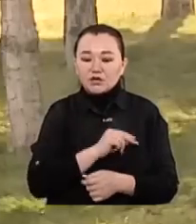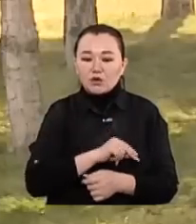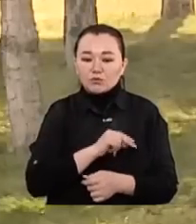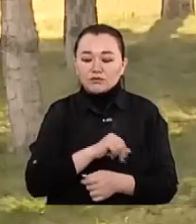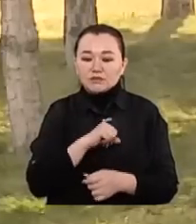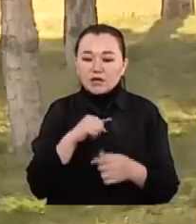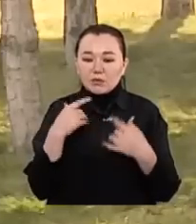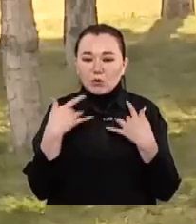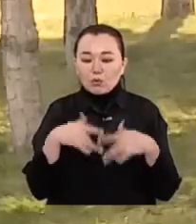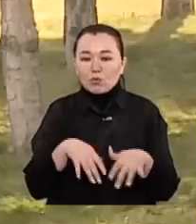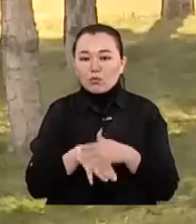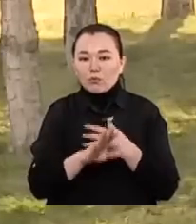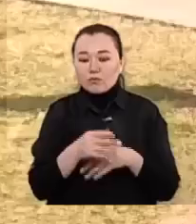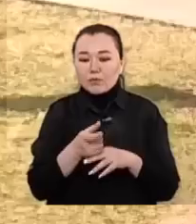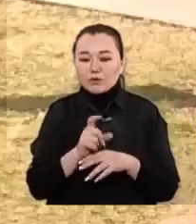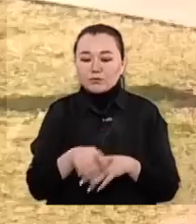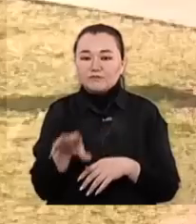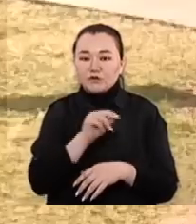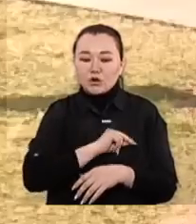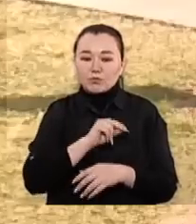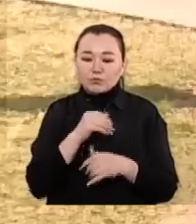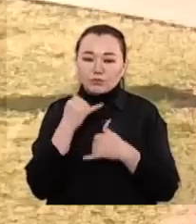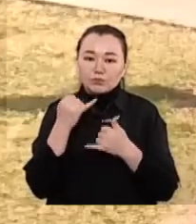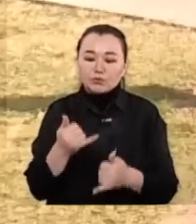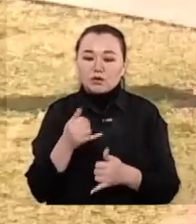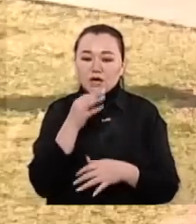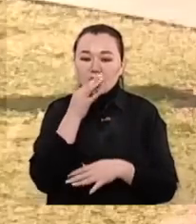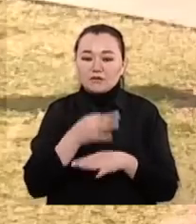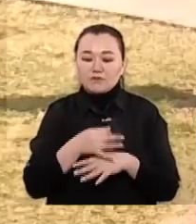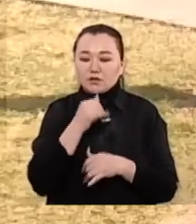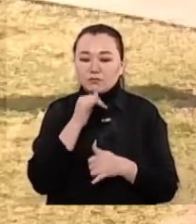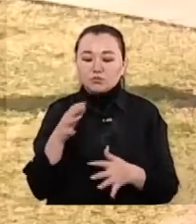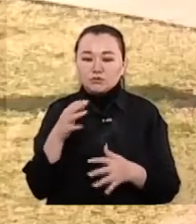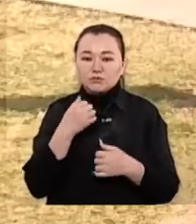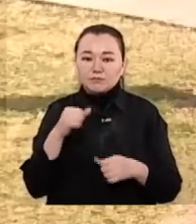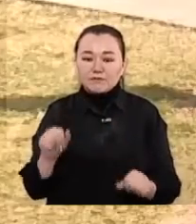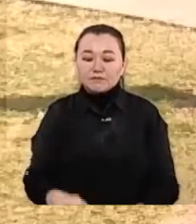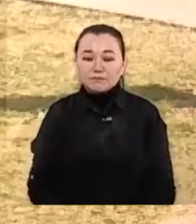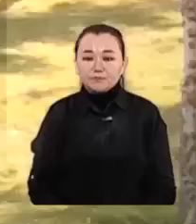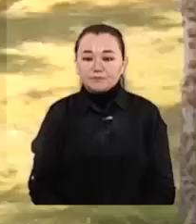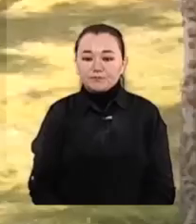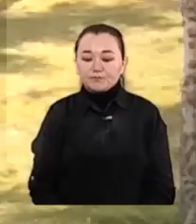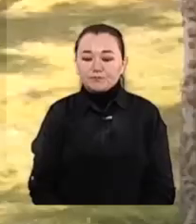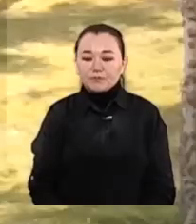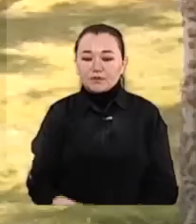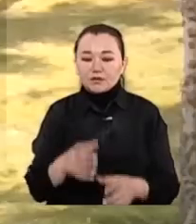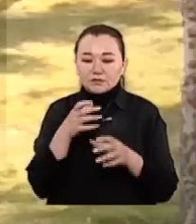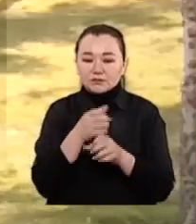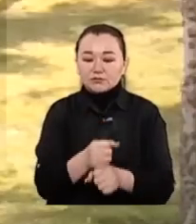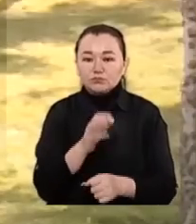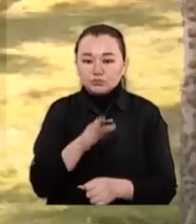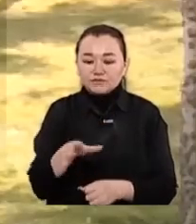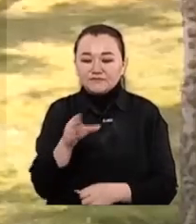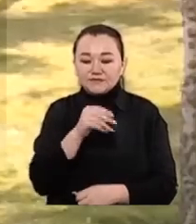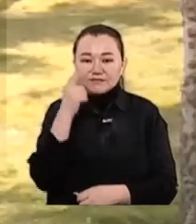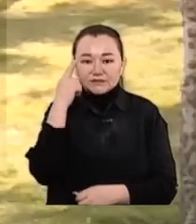өз еркімен кеткен. Сондықтан олардың жұмыспен қамтылуына жауап бермейміз деп құтылды. Қысқарту болатынын